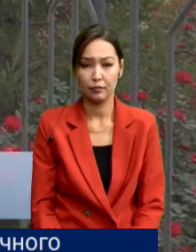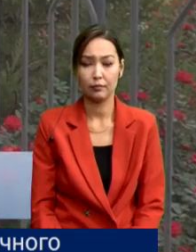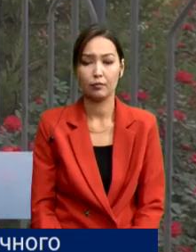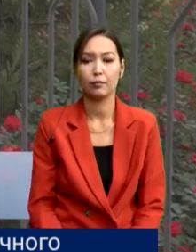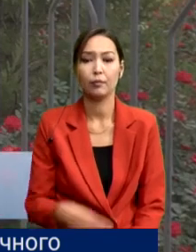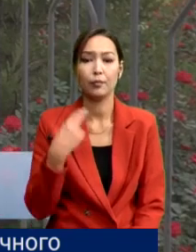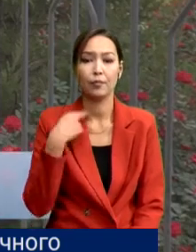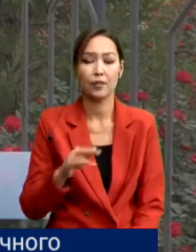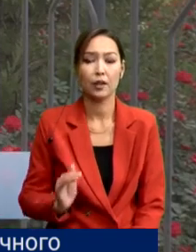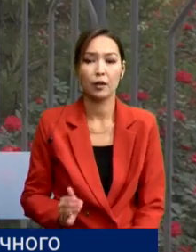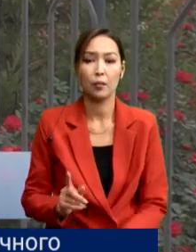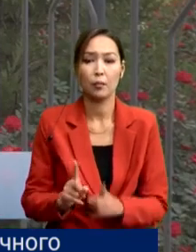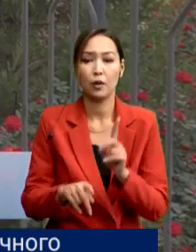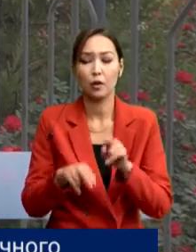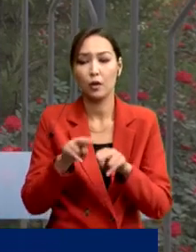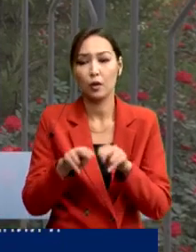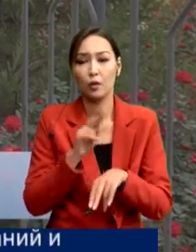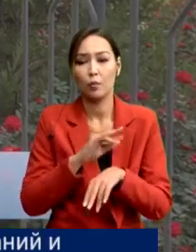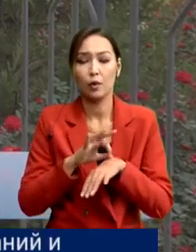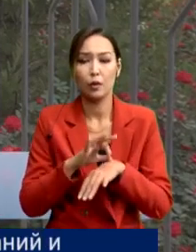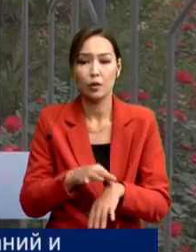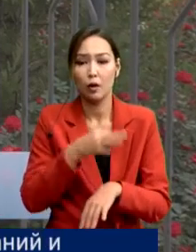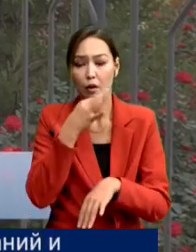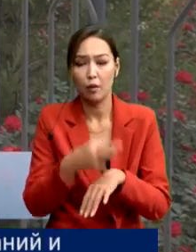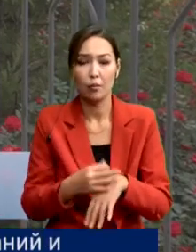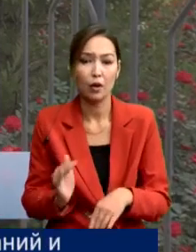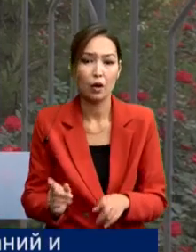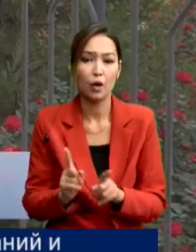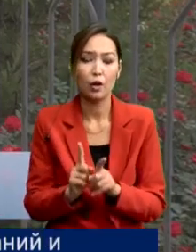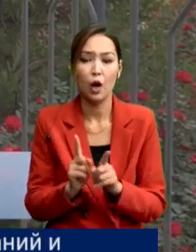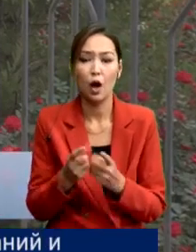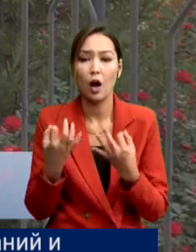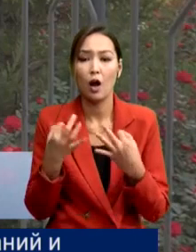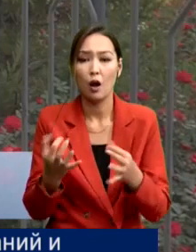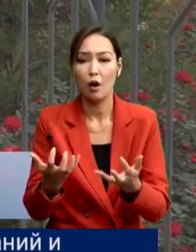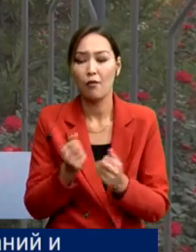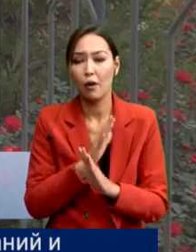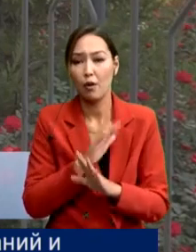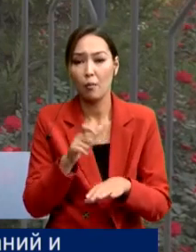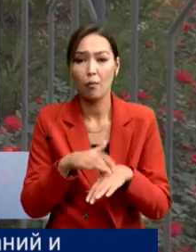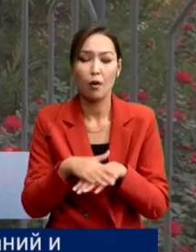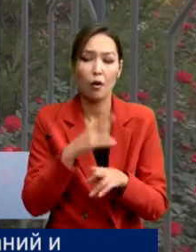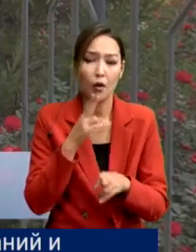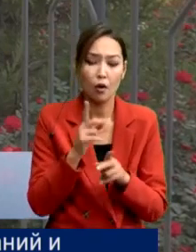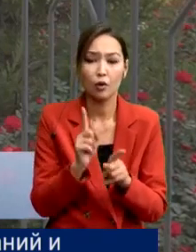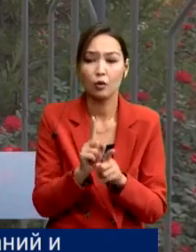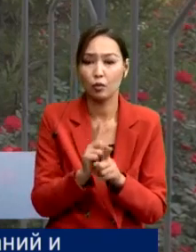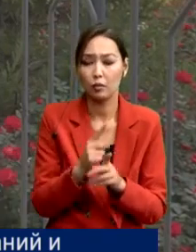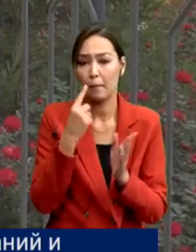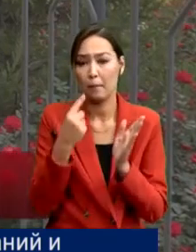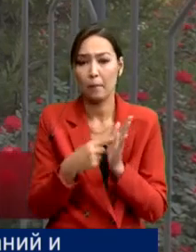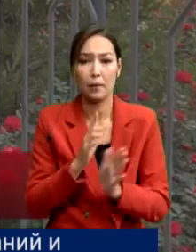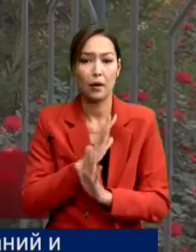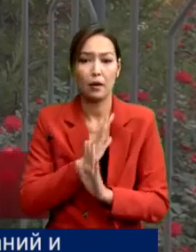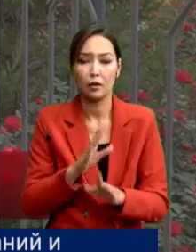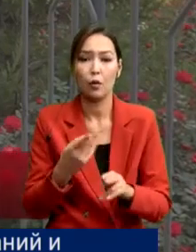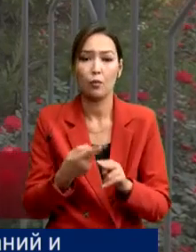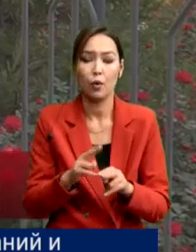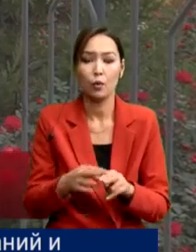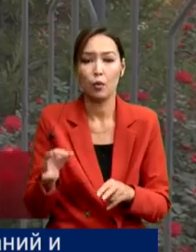ілінген компания нысан құрылысын жүргізу үшін жауапты мекемелерден рұқсат алмаған. Тұрғындар тарапынан кейін бізге де шағым түскен жоқ. Облыста құрылысты